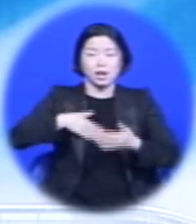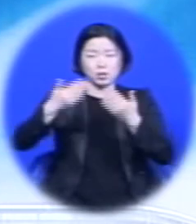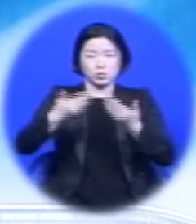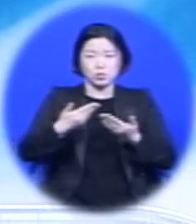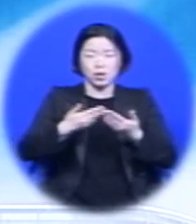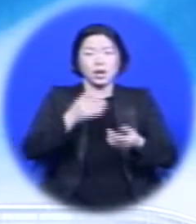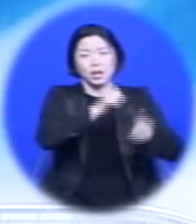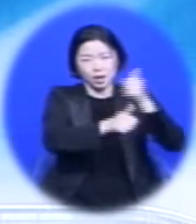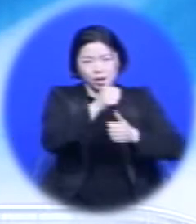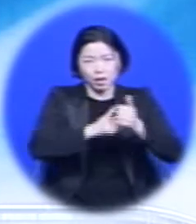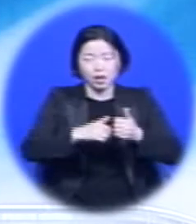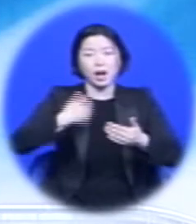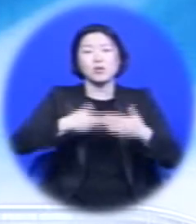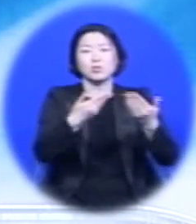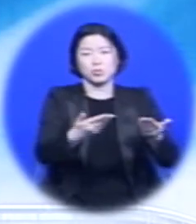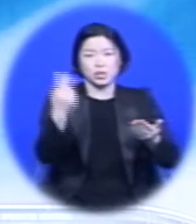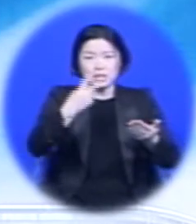전수시켜 주면서 2000년을 사는